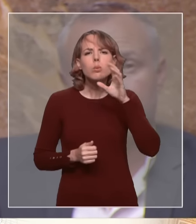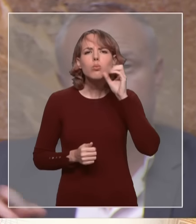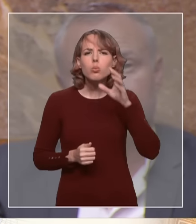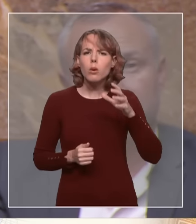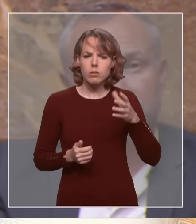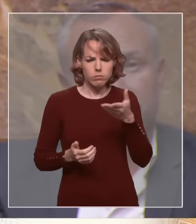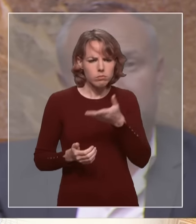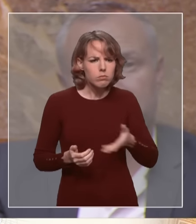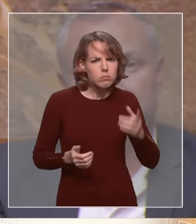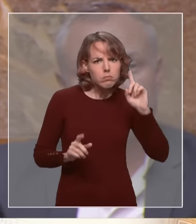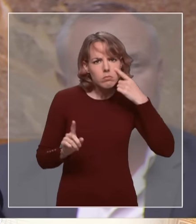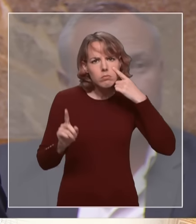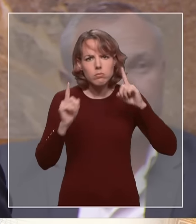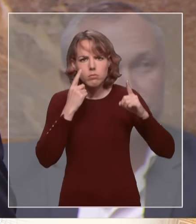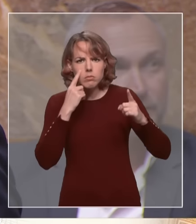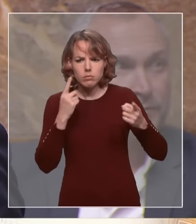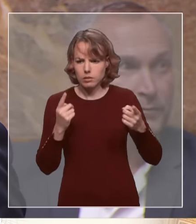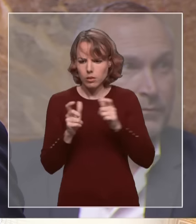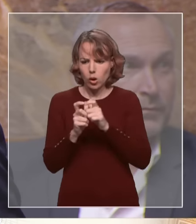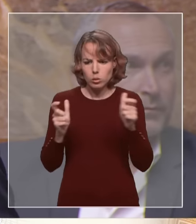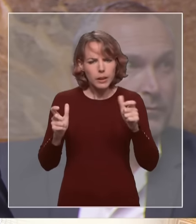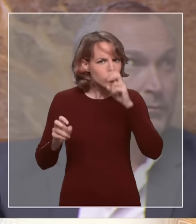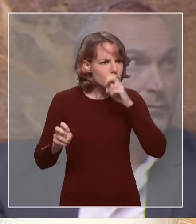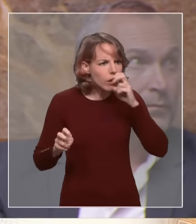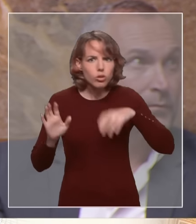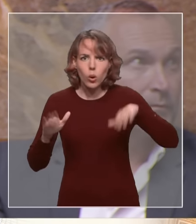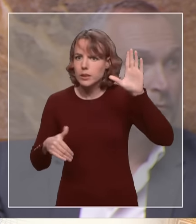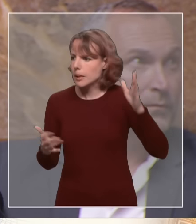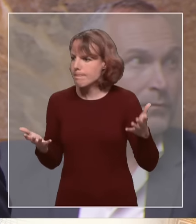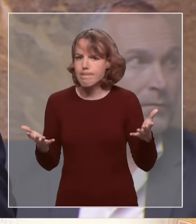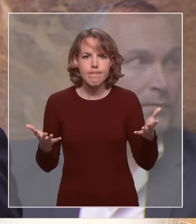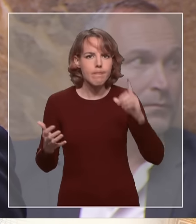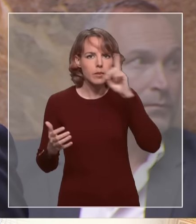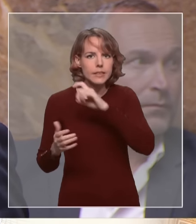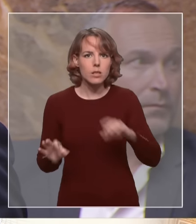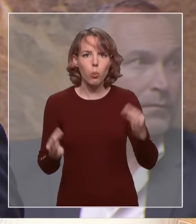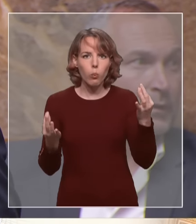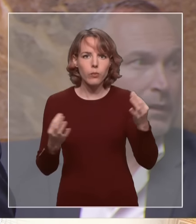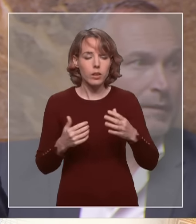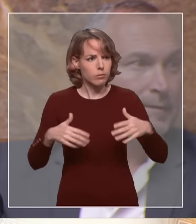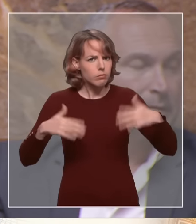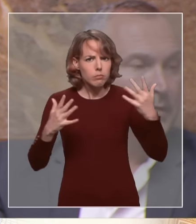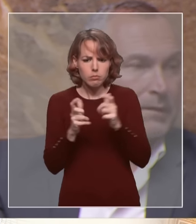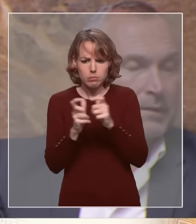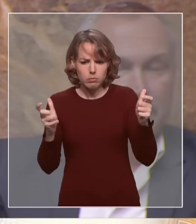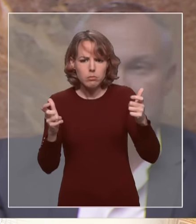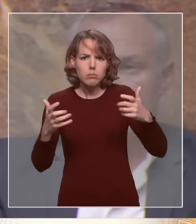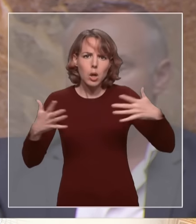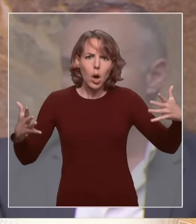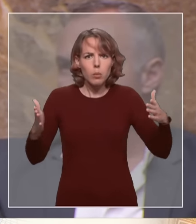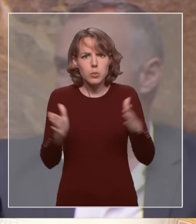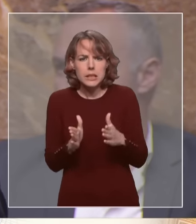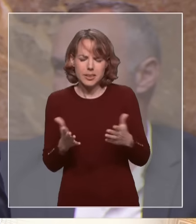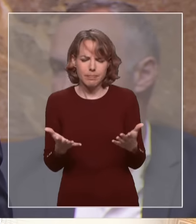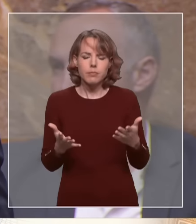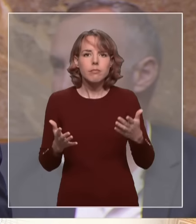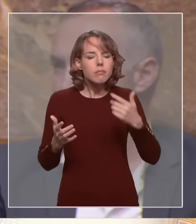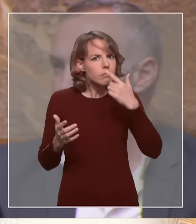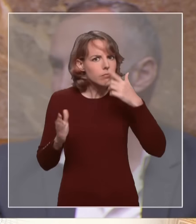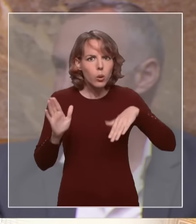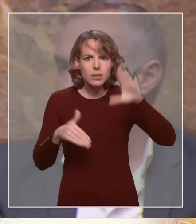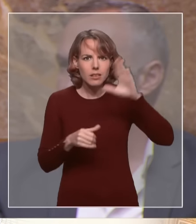France, des entreprises qui peinent à recruter, quel que soit le secteur d'activité, quelle que soit la taille de l'entreprise. Il y a une pénurie de